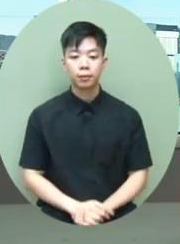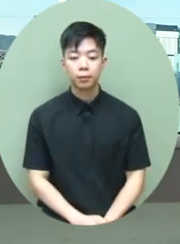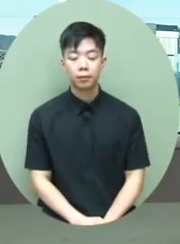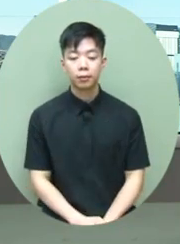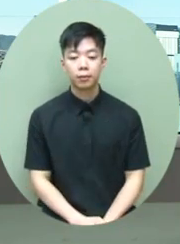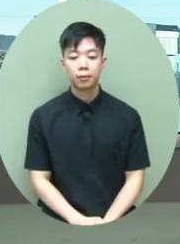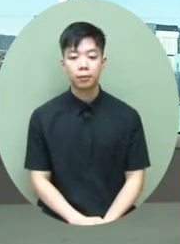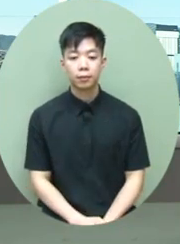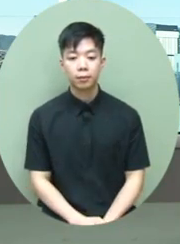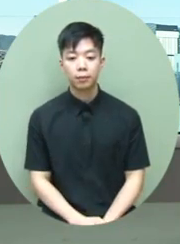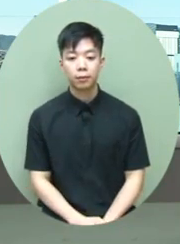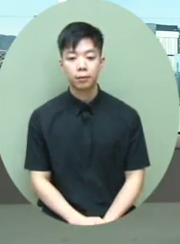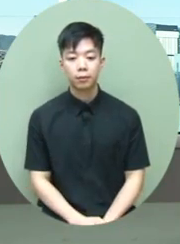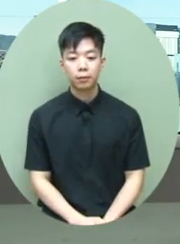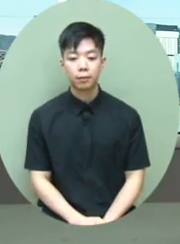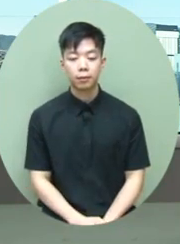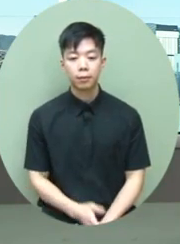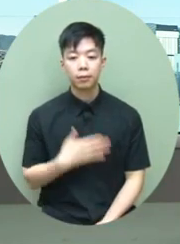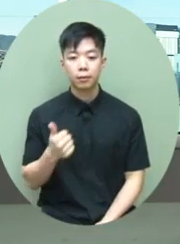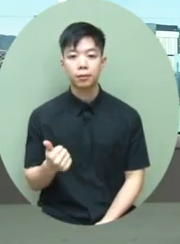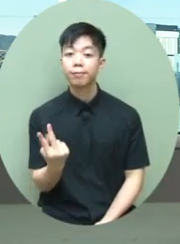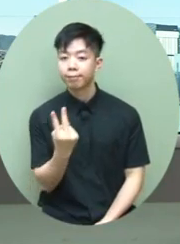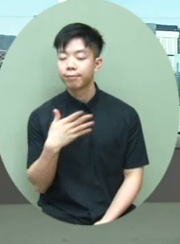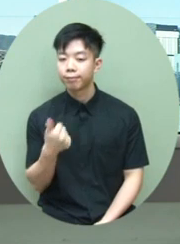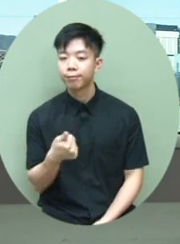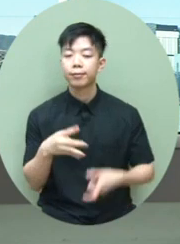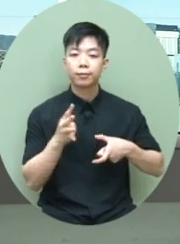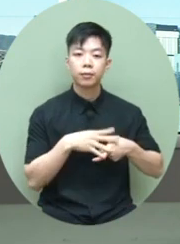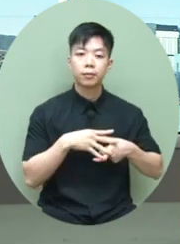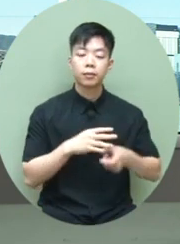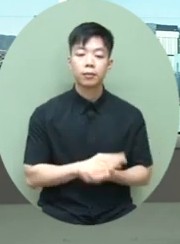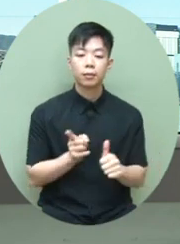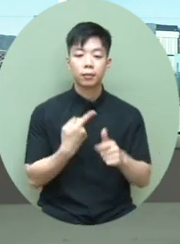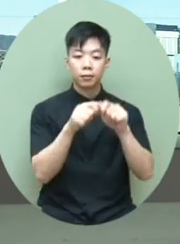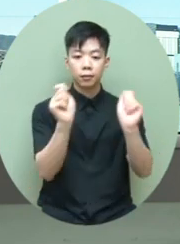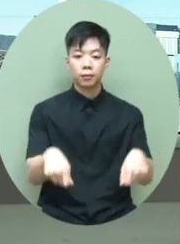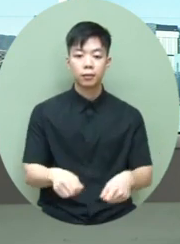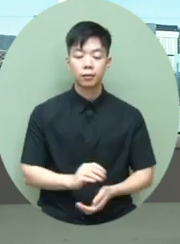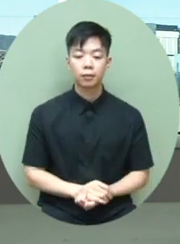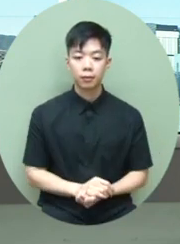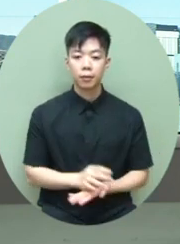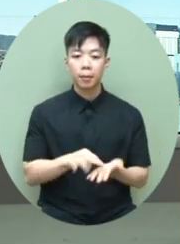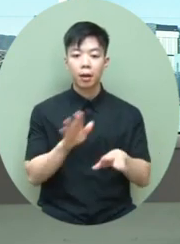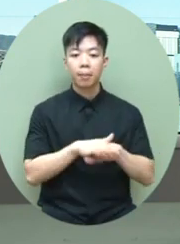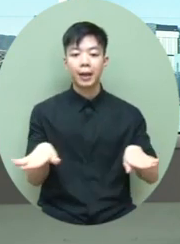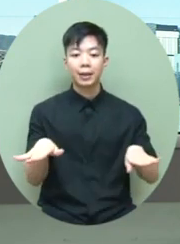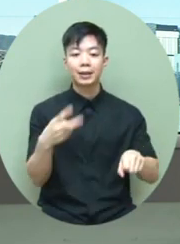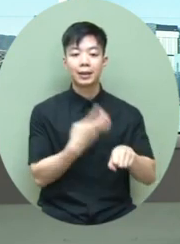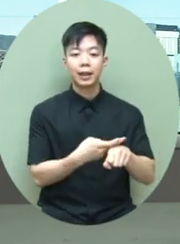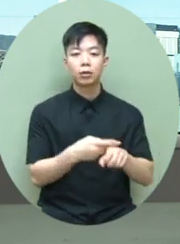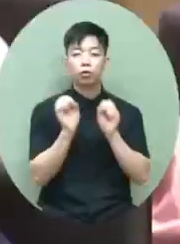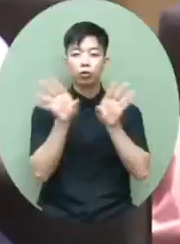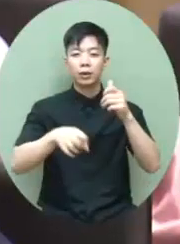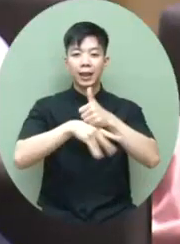邊白色恤衫嗰位， 你好啊，兩位 TVB 嘅。首先第一個問題想問翻，坪石宣基小學嗰度咧，見